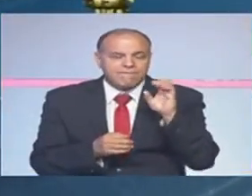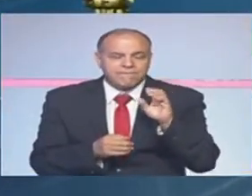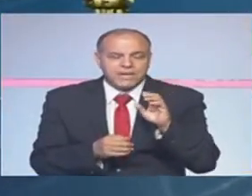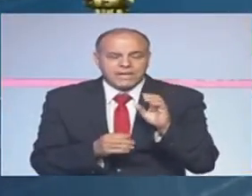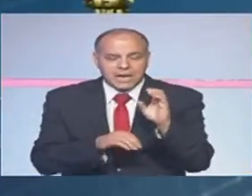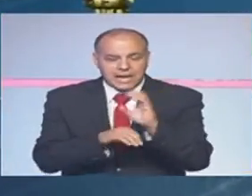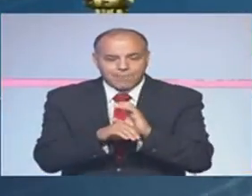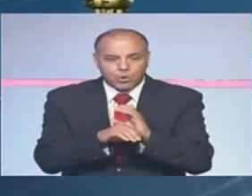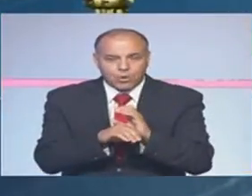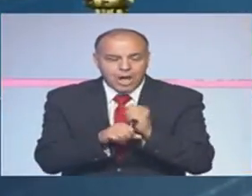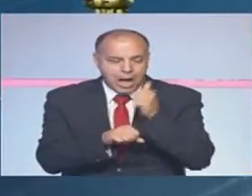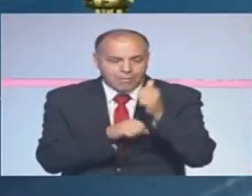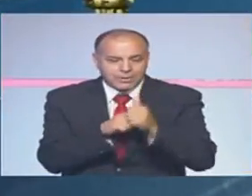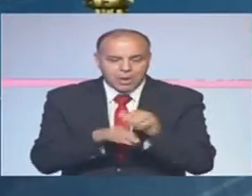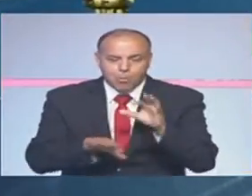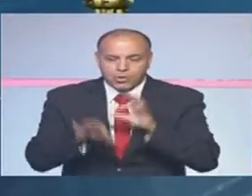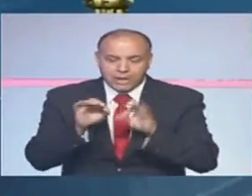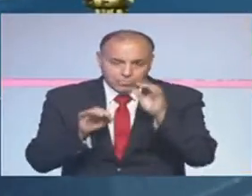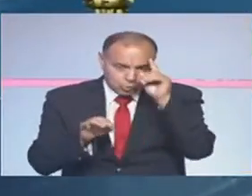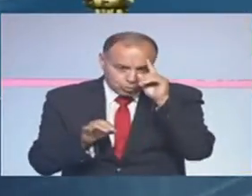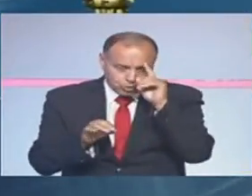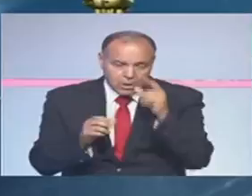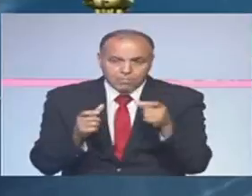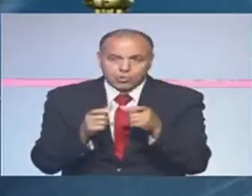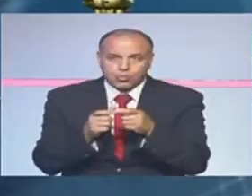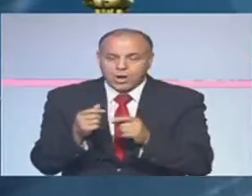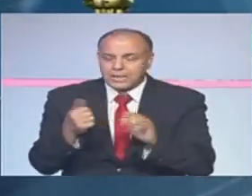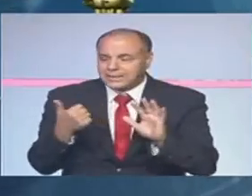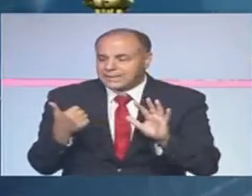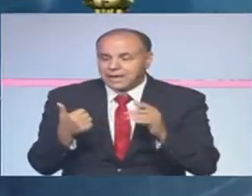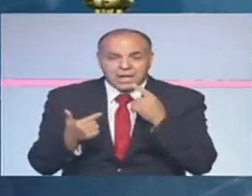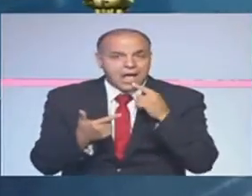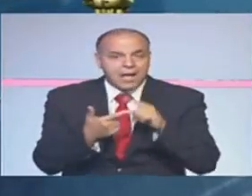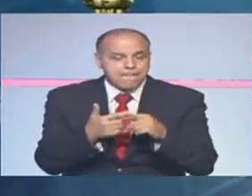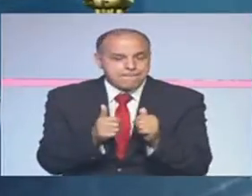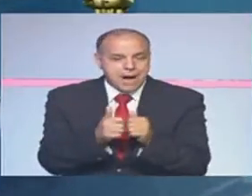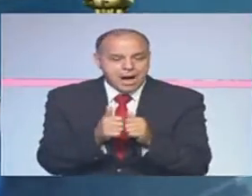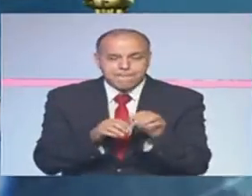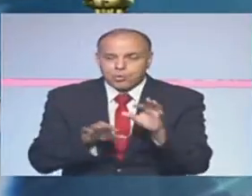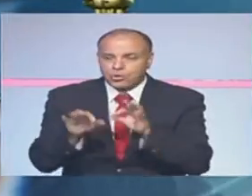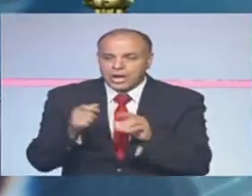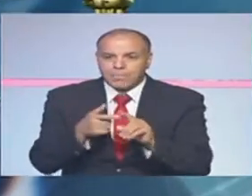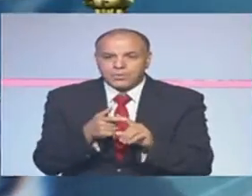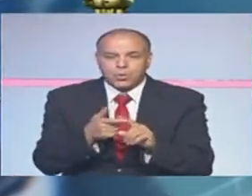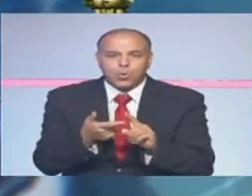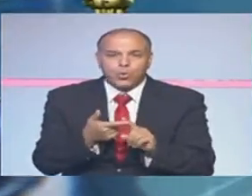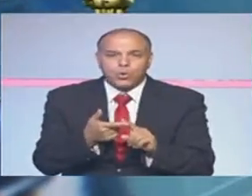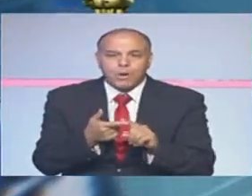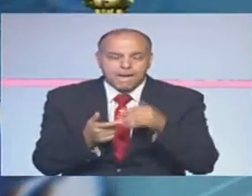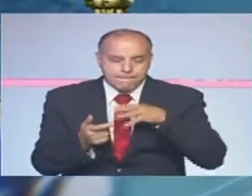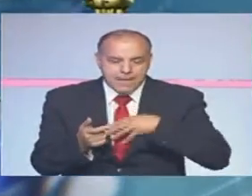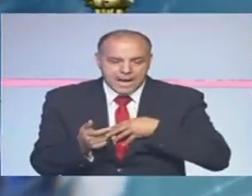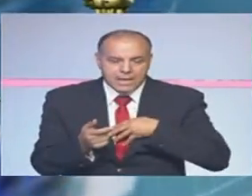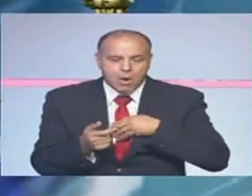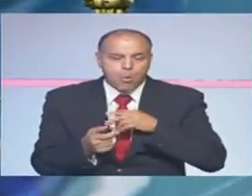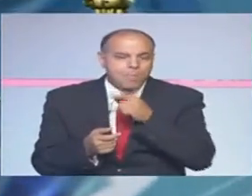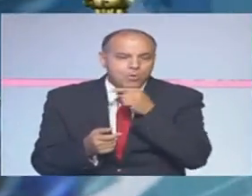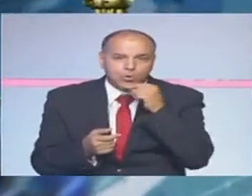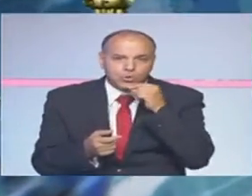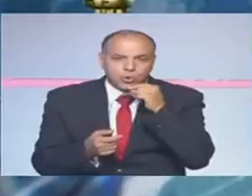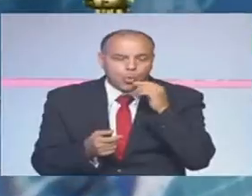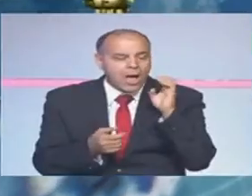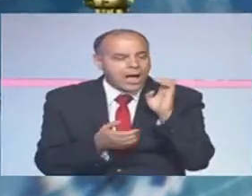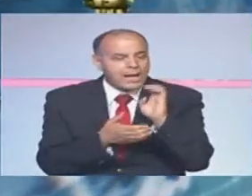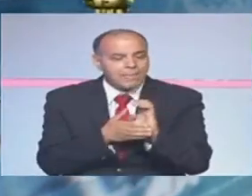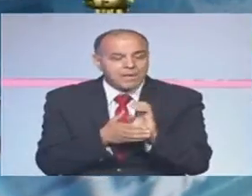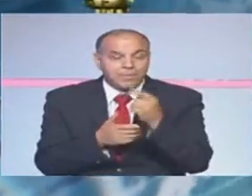المقبل المنتخب التونسي في المجموعه السادسه الى جانب منتخبات كل من مالي وموريتانيا وغامبيا